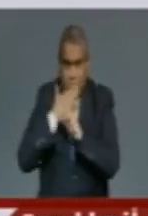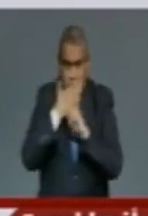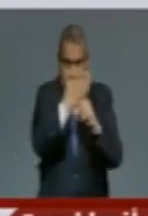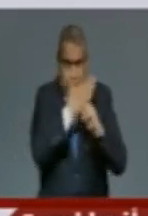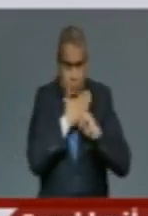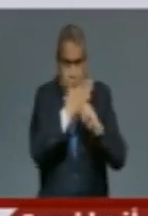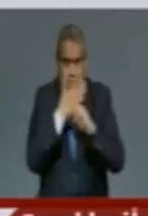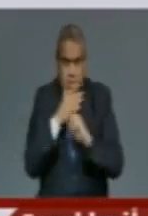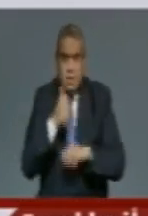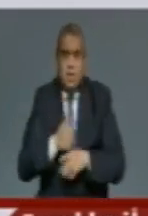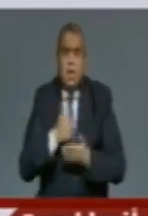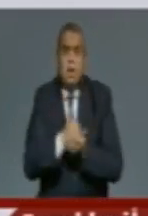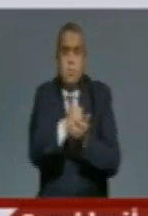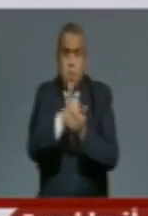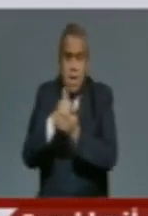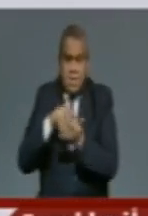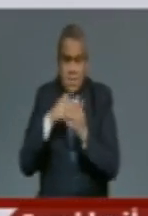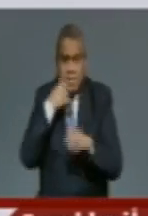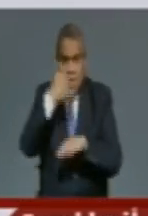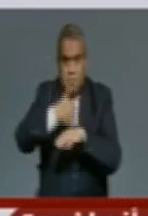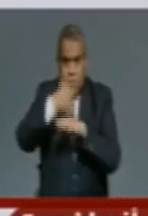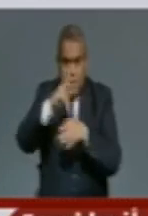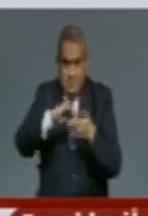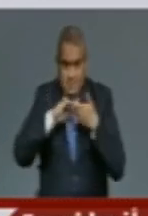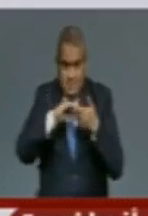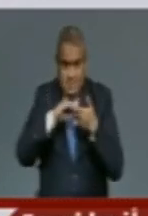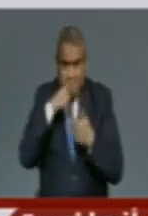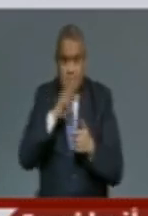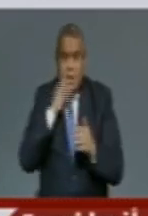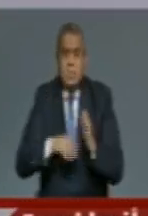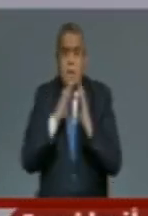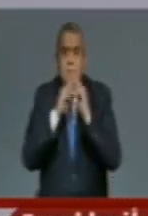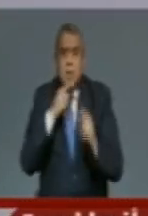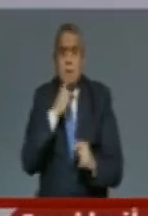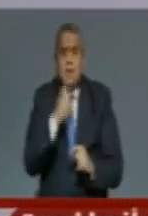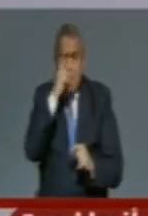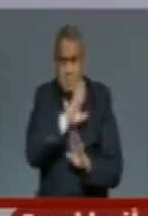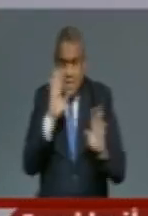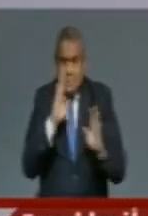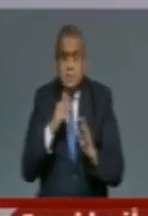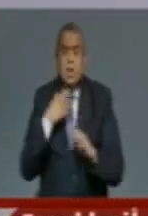والمؤسسة التمويل الدولية انها تراعي هذا الامر، مش بس لمصر، لمصر